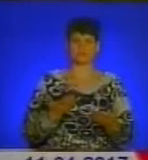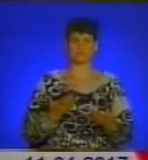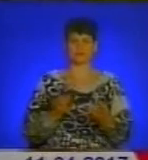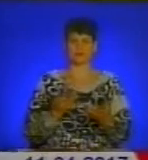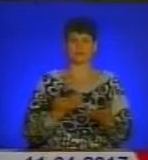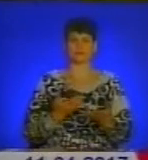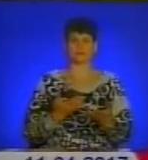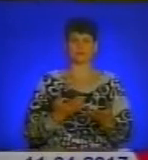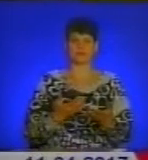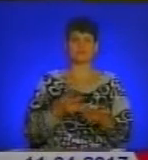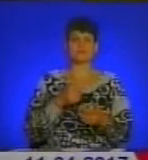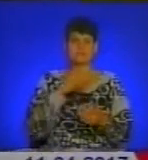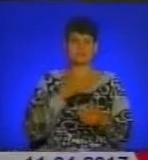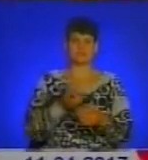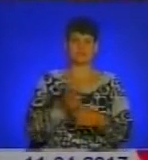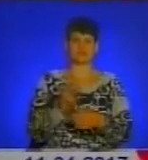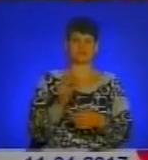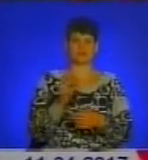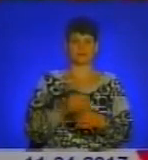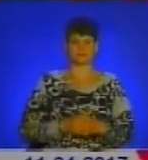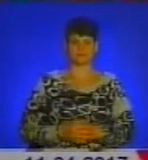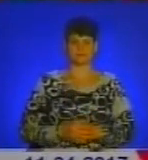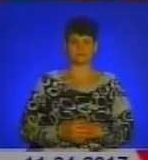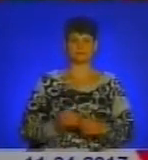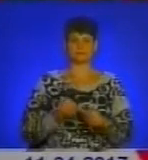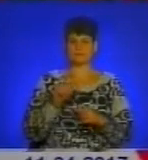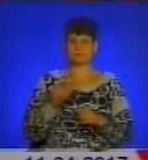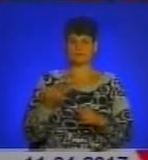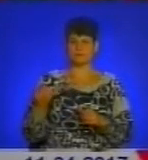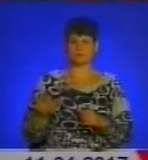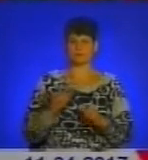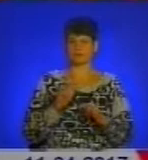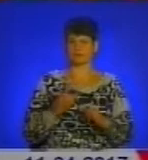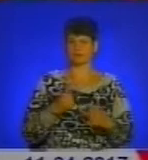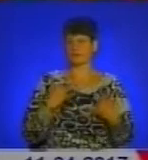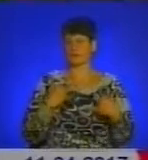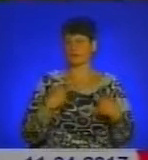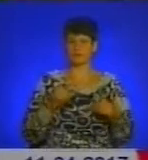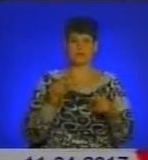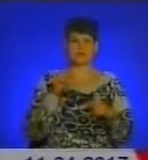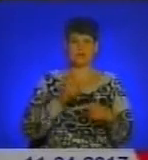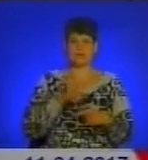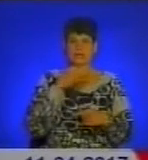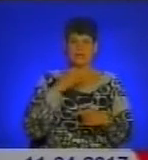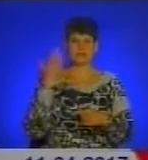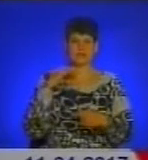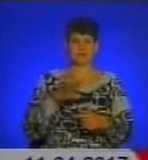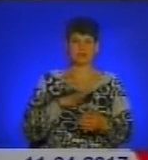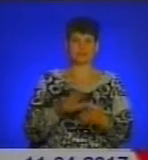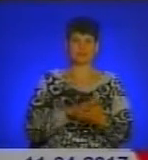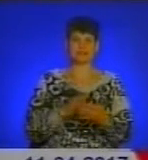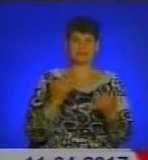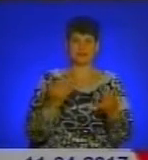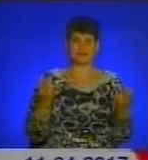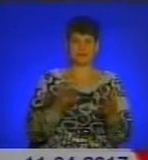вам сказали прийти? Сказав на четвер. Деякі ж покупці неприємно здивовані, бо за ті ліки, які раніше для них були безкоштовними,